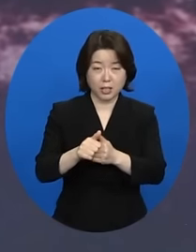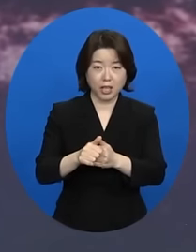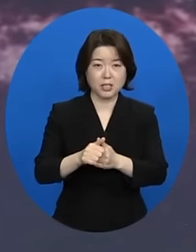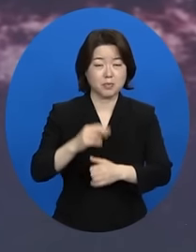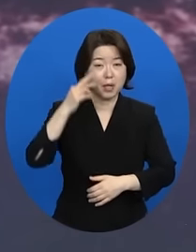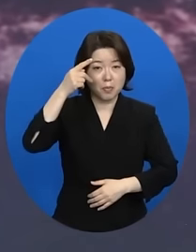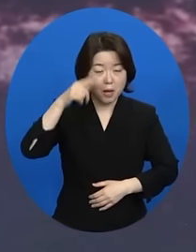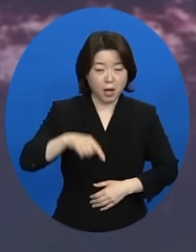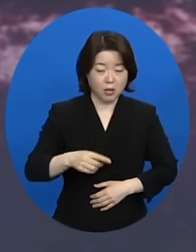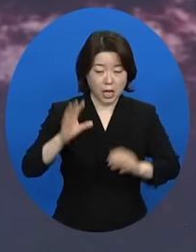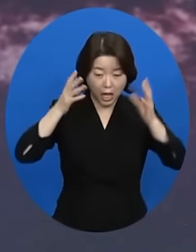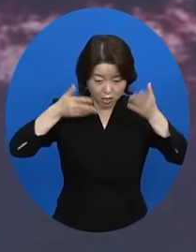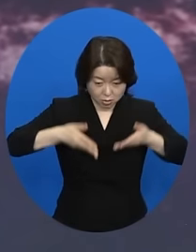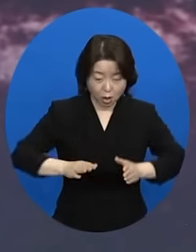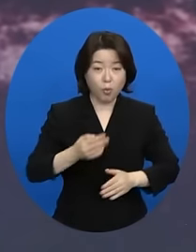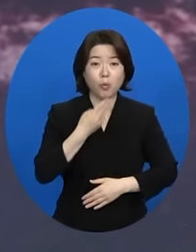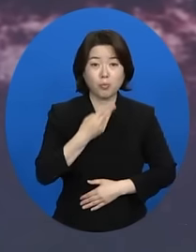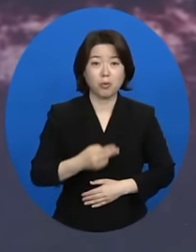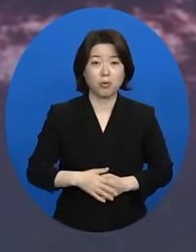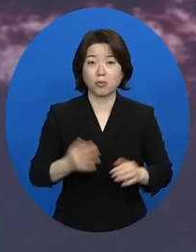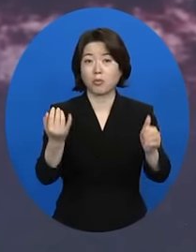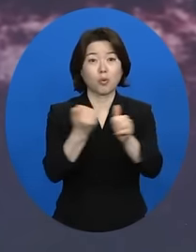자녀를 낳지 못했는데